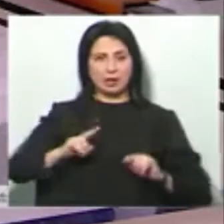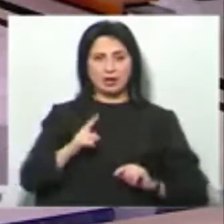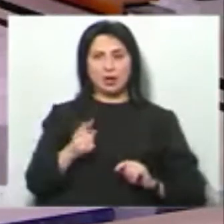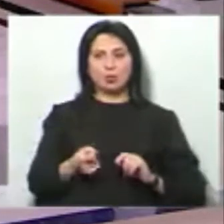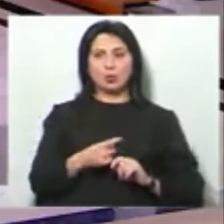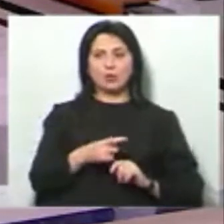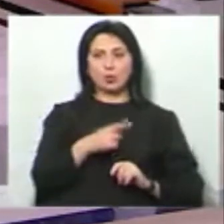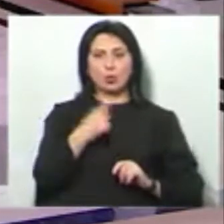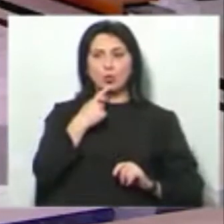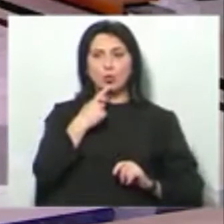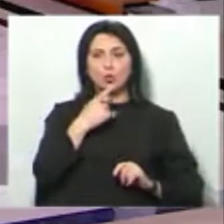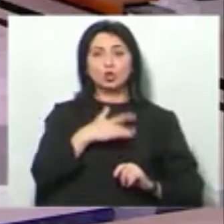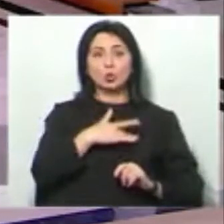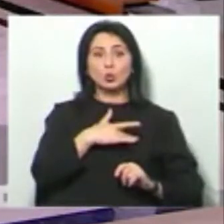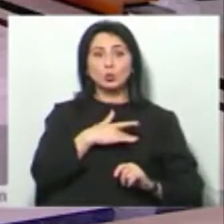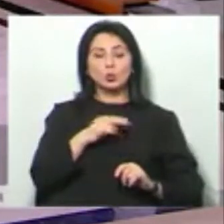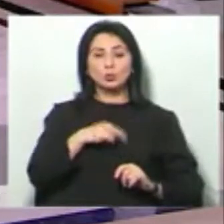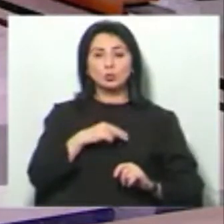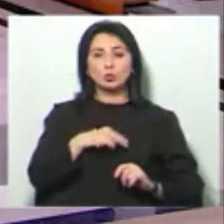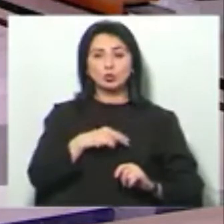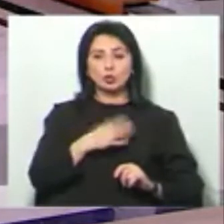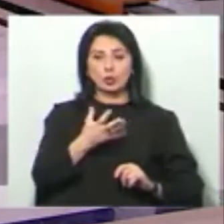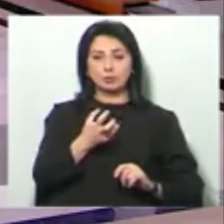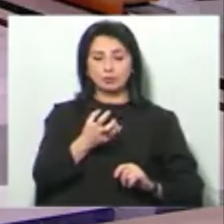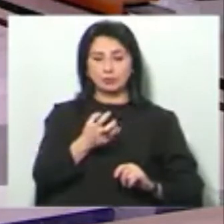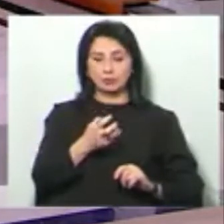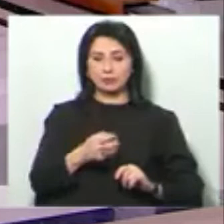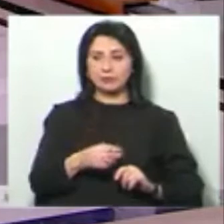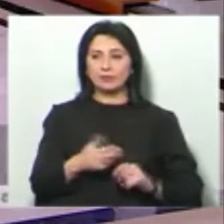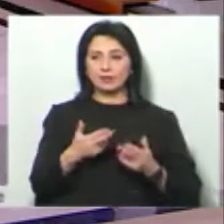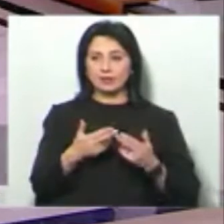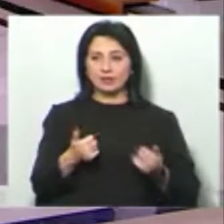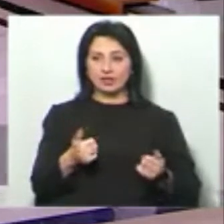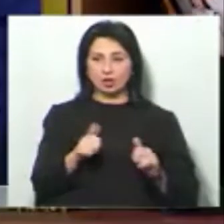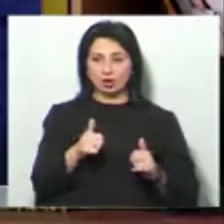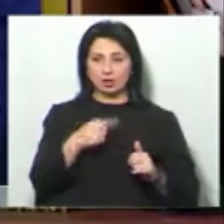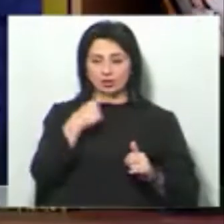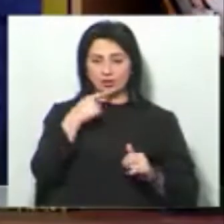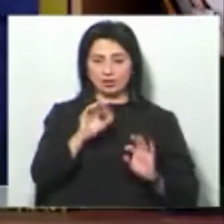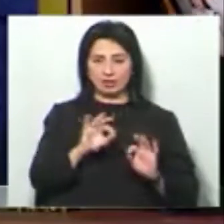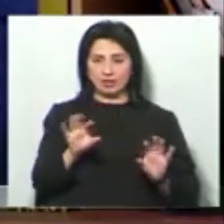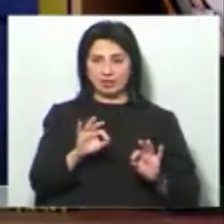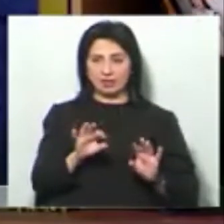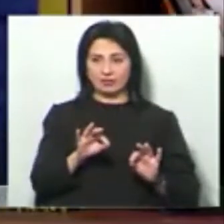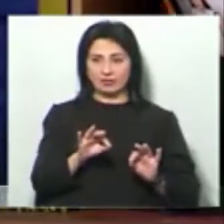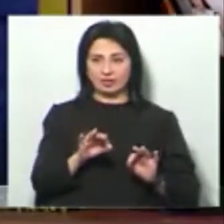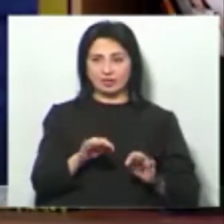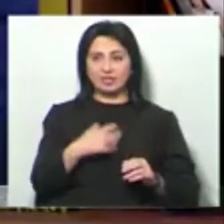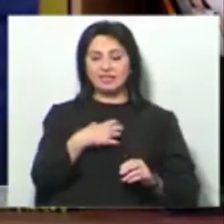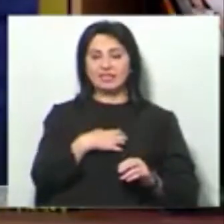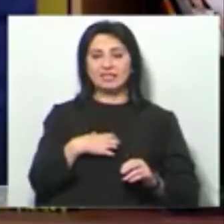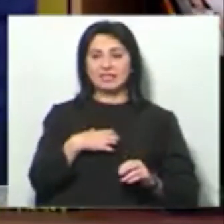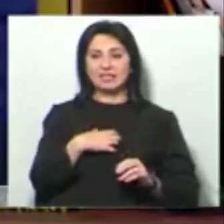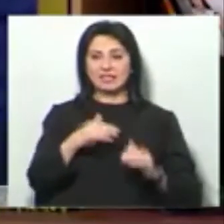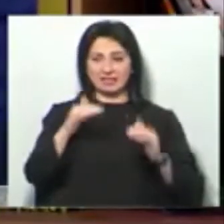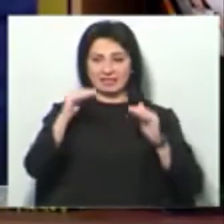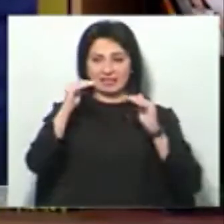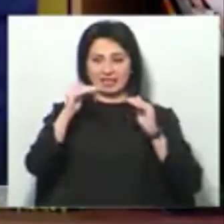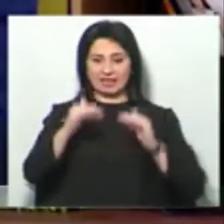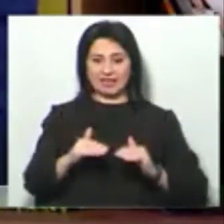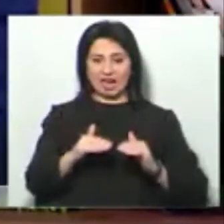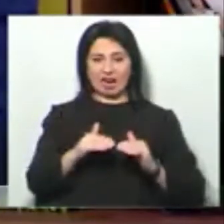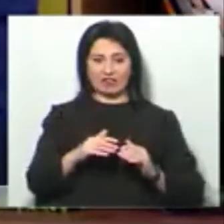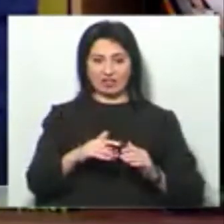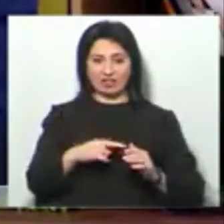როდესაც უჭირს გულს შეკუმშვა. Დიახ, როგორც მოგახსენეთ, რომ ძირთადად დაქვეითებული განდევნის ფრაქციით